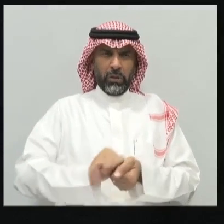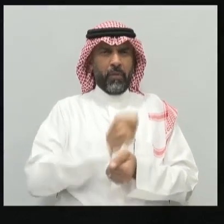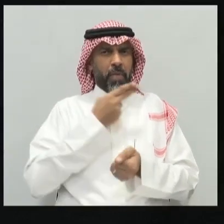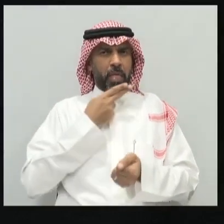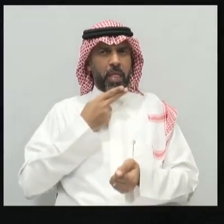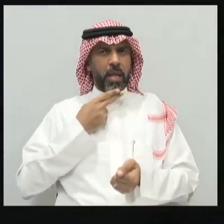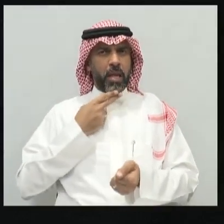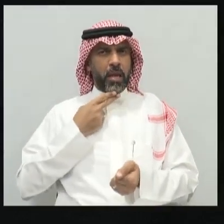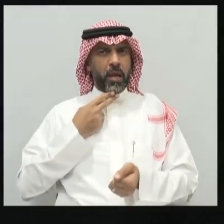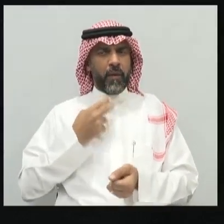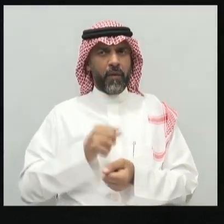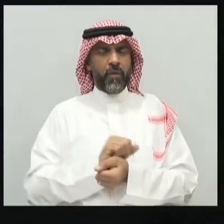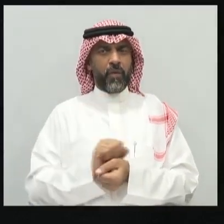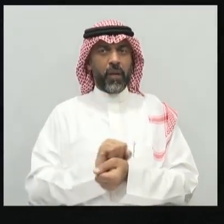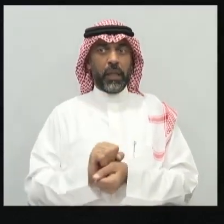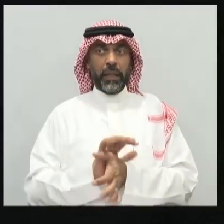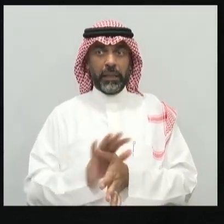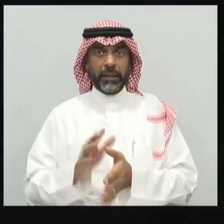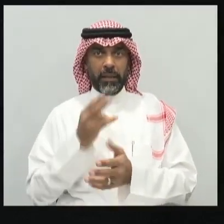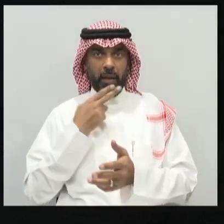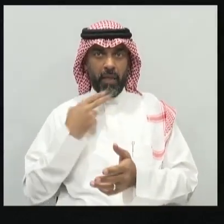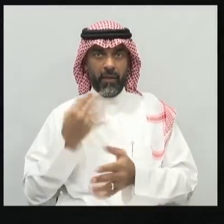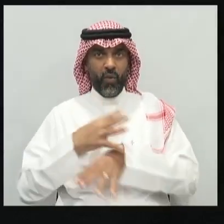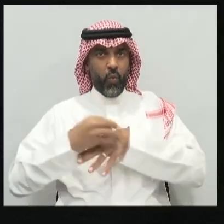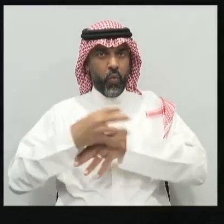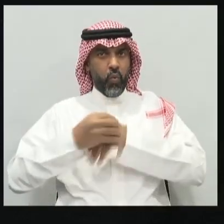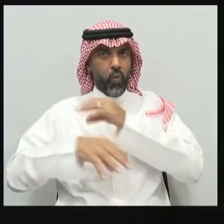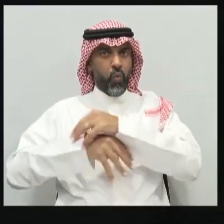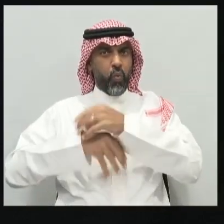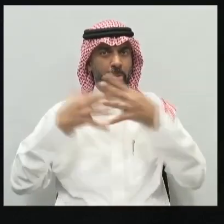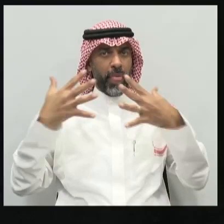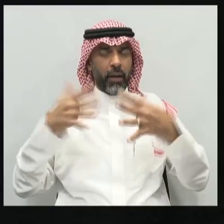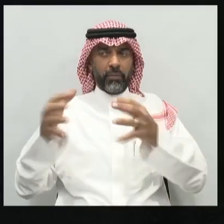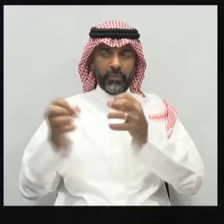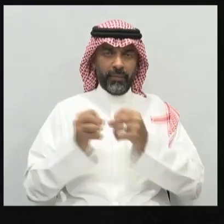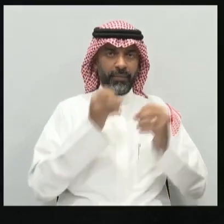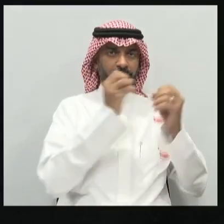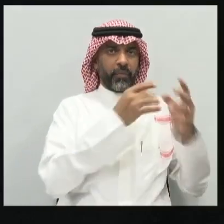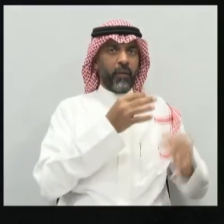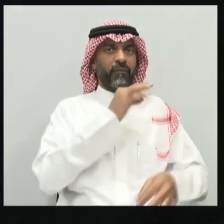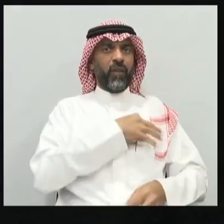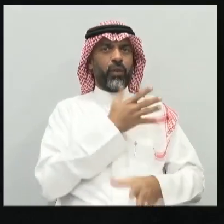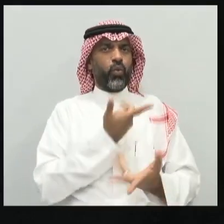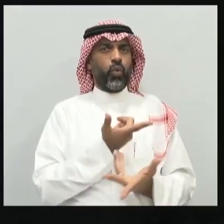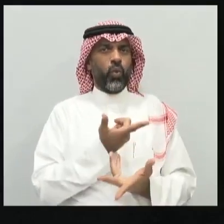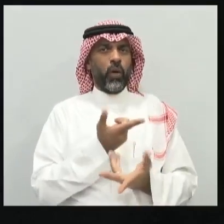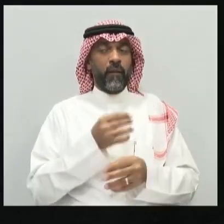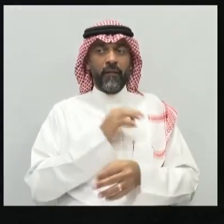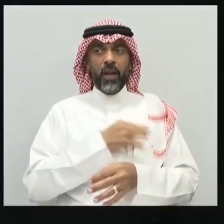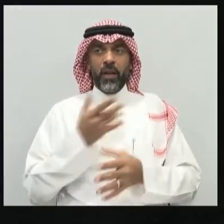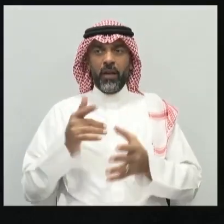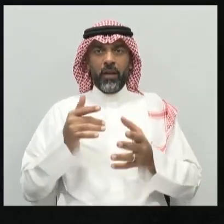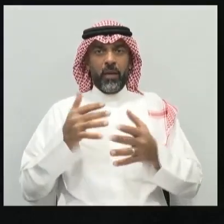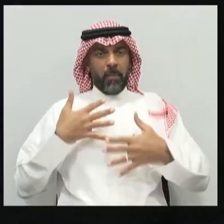ويطهرها ويعيدون استخدامها يصنعون فيها بعض المنسوجات بعض الملابس بعض ادوات الزينه